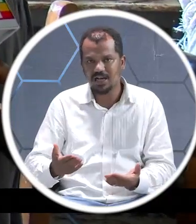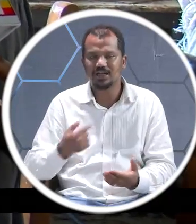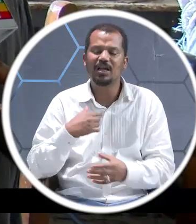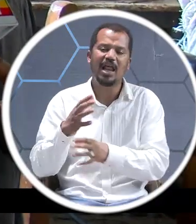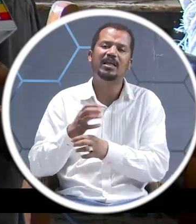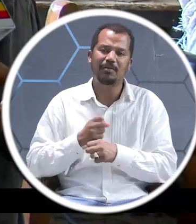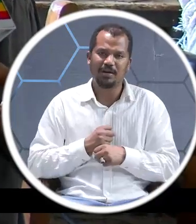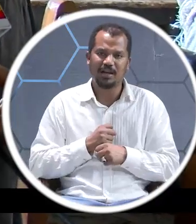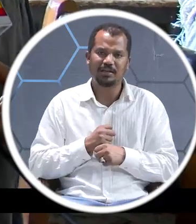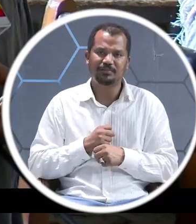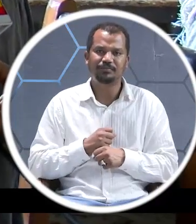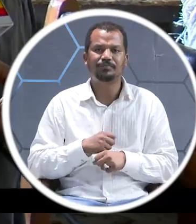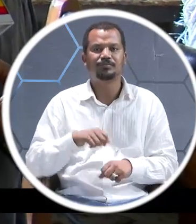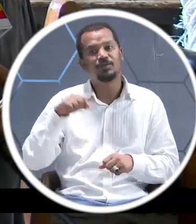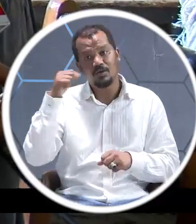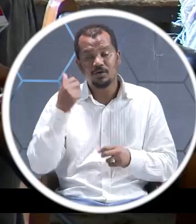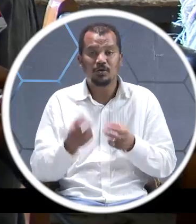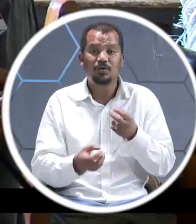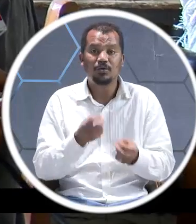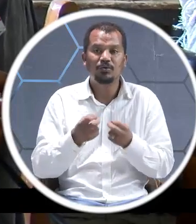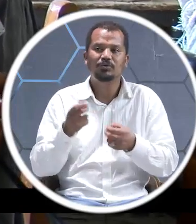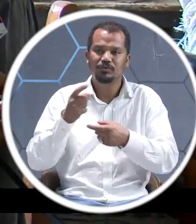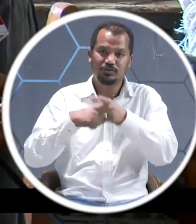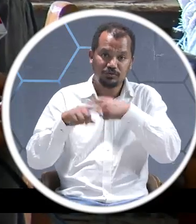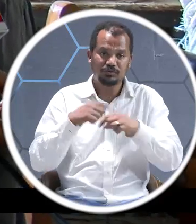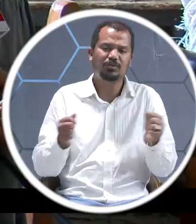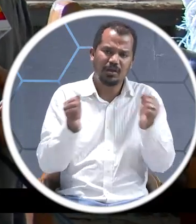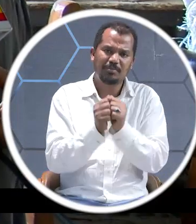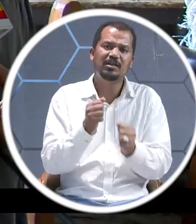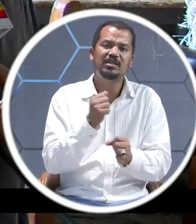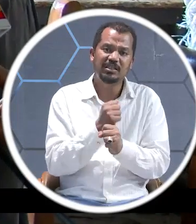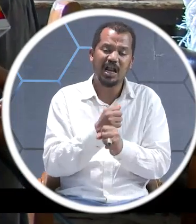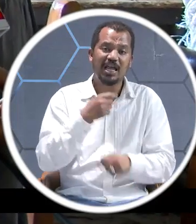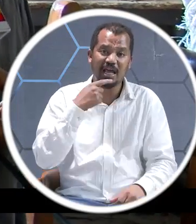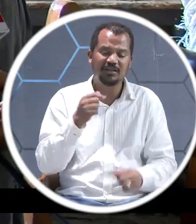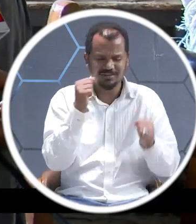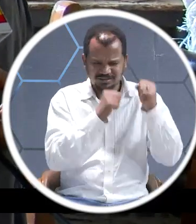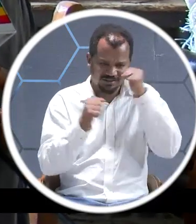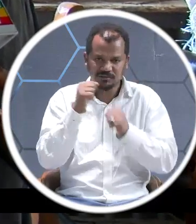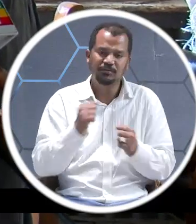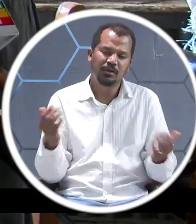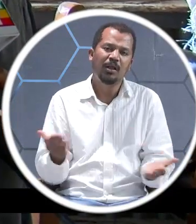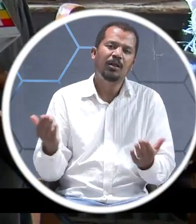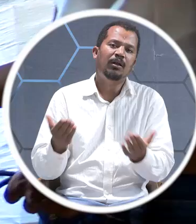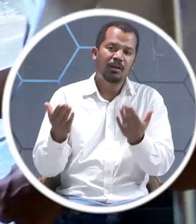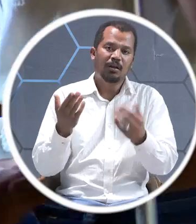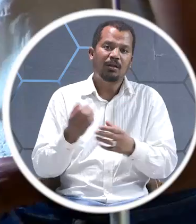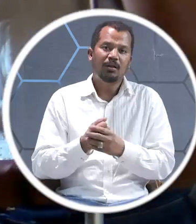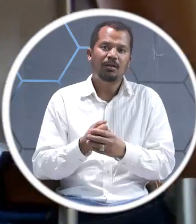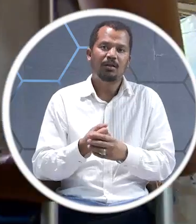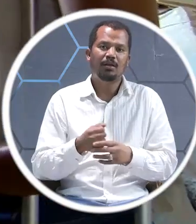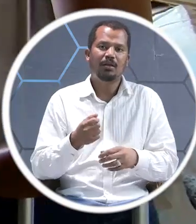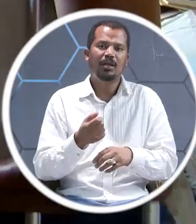نه کپلالن لیلو چو وگان اچنون نطول رنج و نسرابرن نتاگلیال تقلاچنون نه پرتاتل